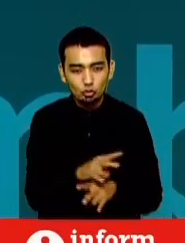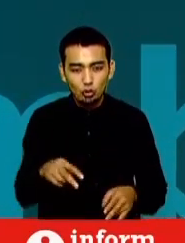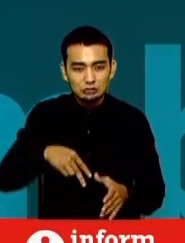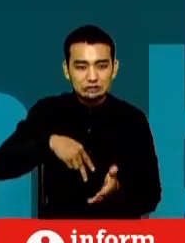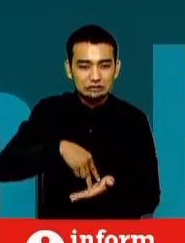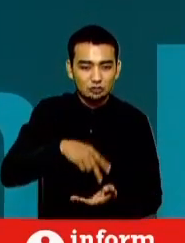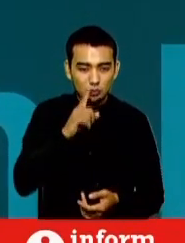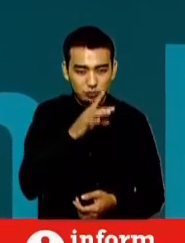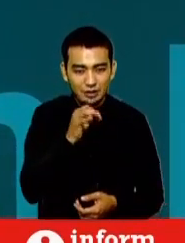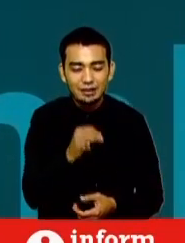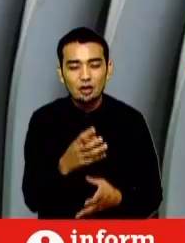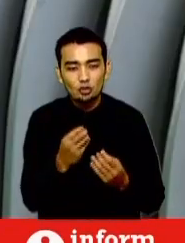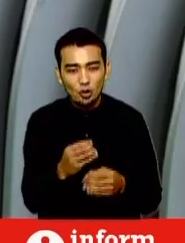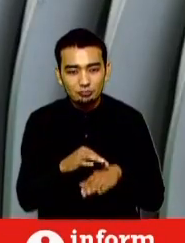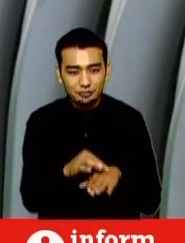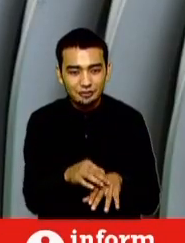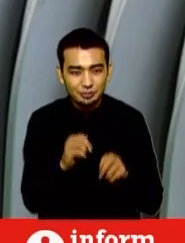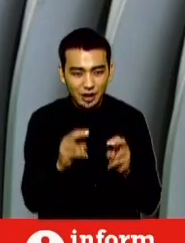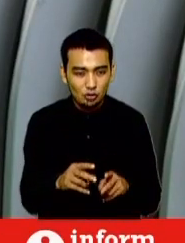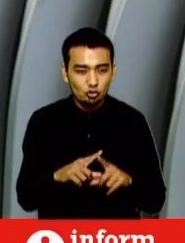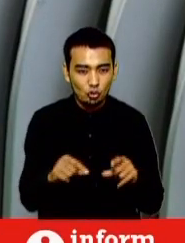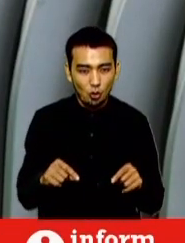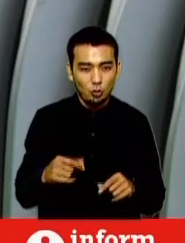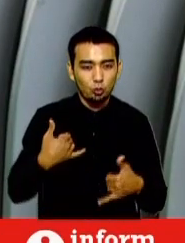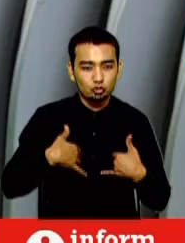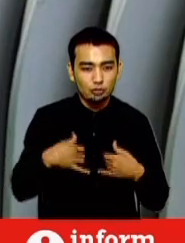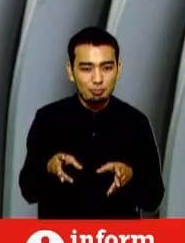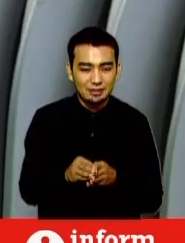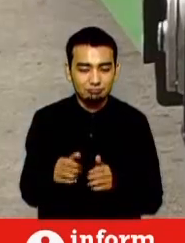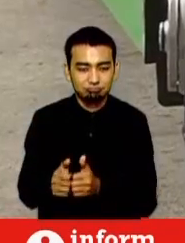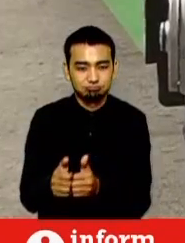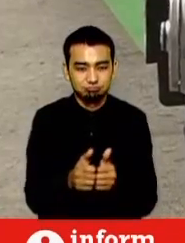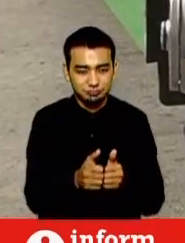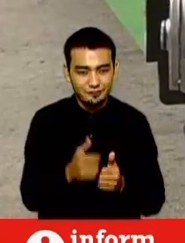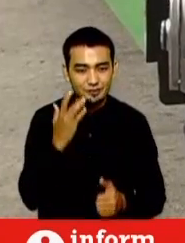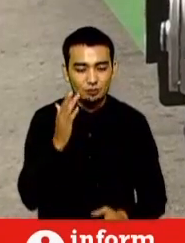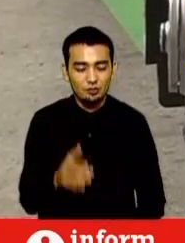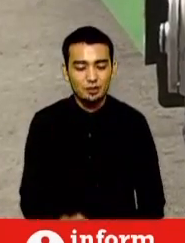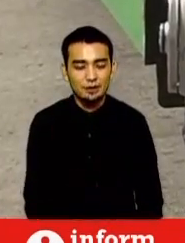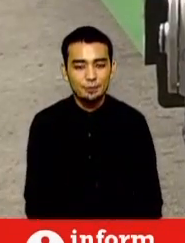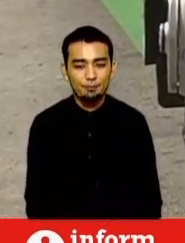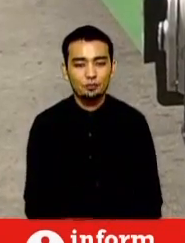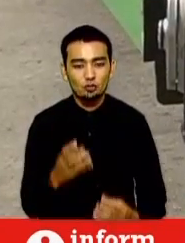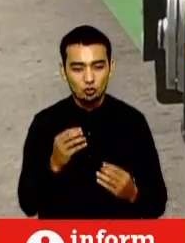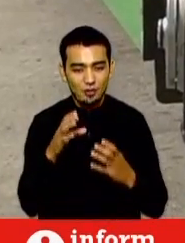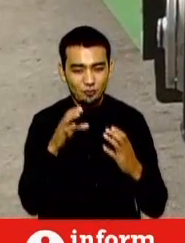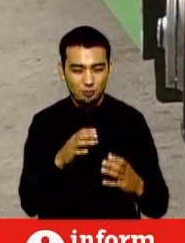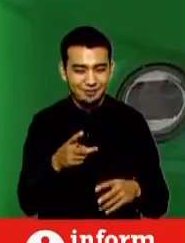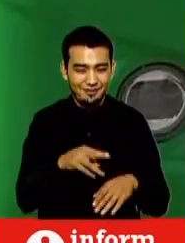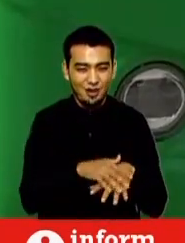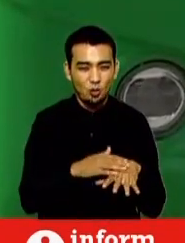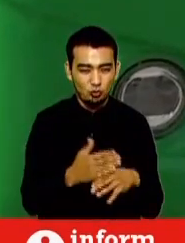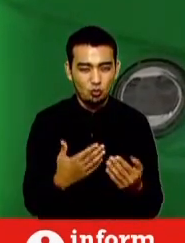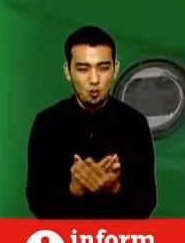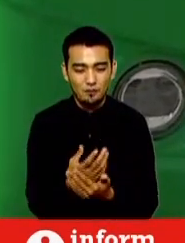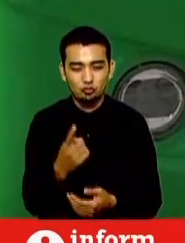тұрмайды. Сонымен бірге әрбір тасымал кезінде мектеп қызметкерлері еріп жүретін болады. Бұдан бөлек қалада қоғамдық көліктерді жаңалау мақсатында